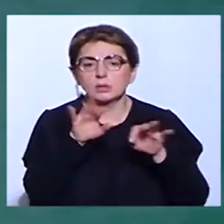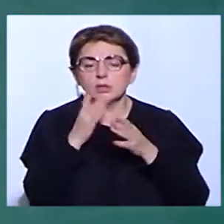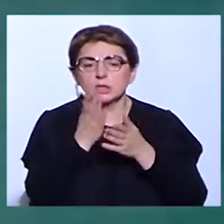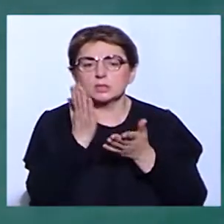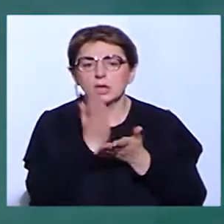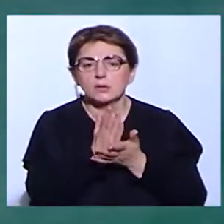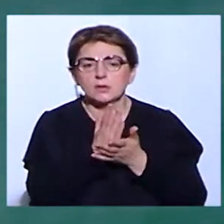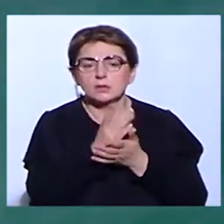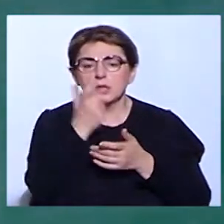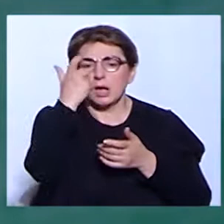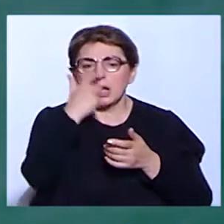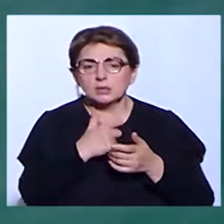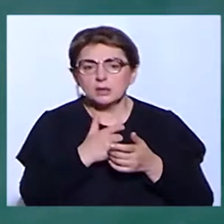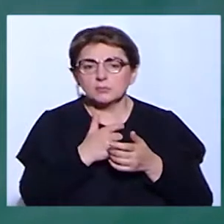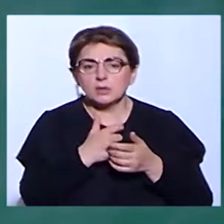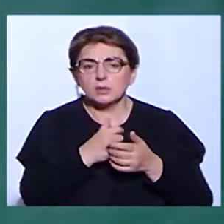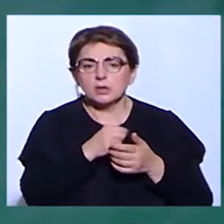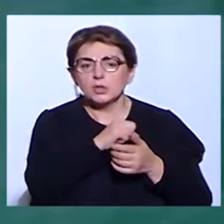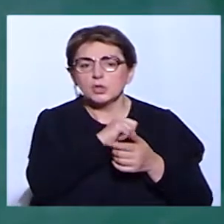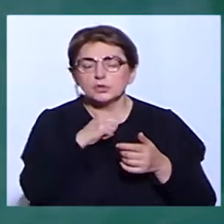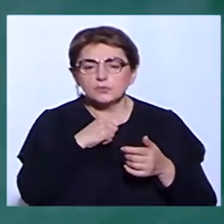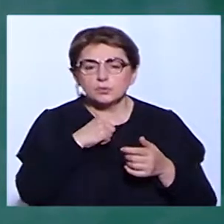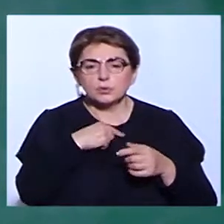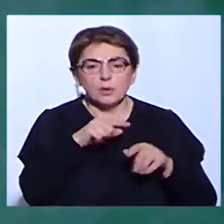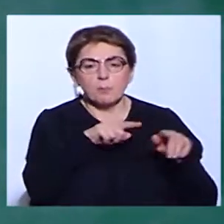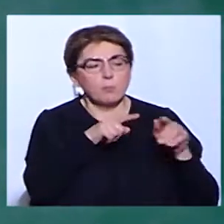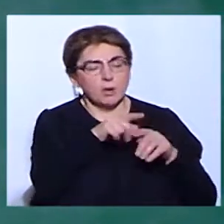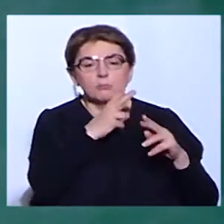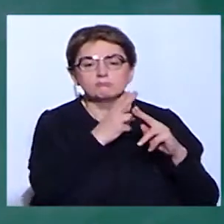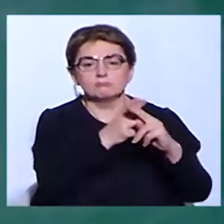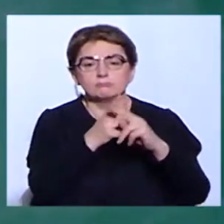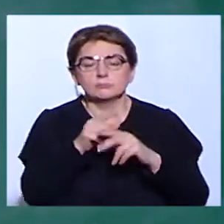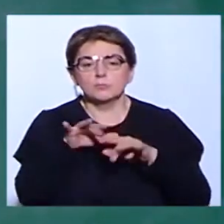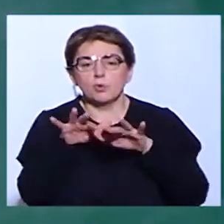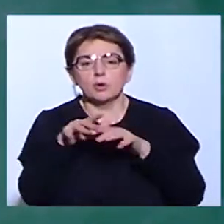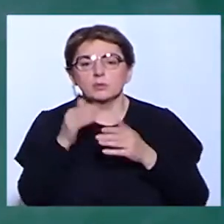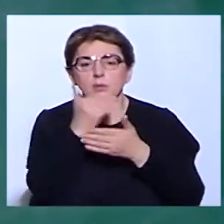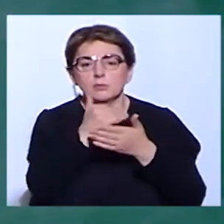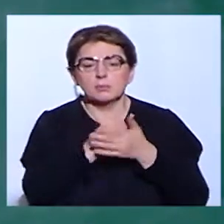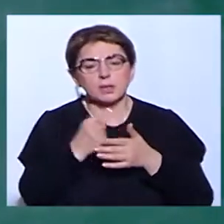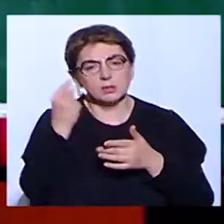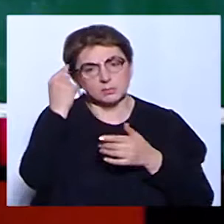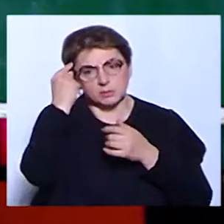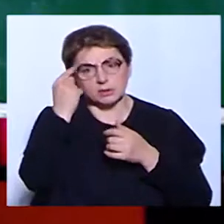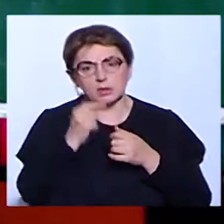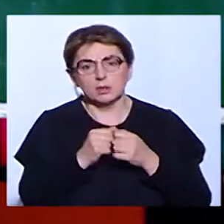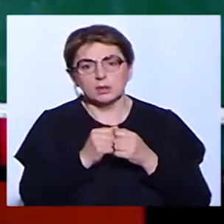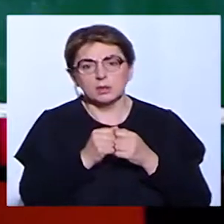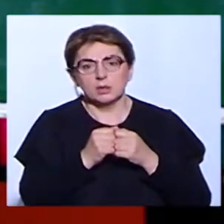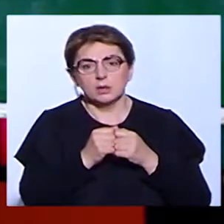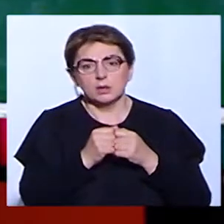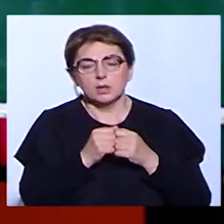არის ადამიანის მოქმედების შედეგი. და მან იფიქრა, რომ